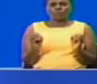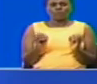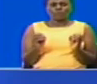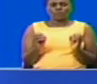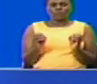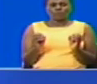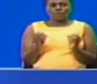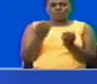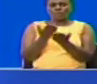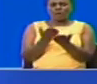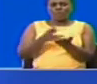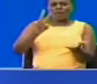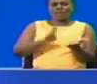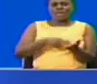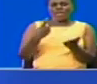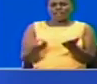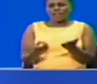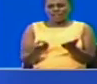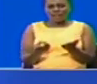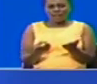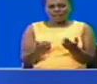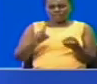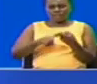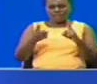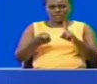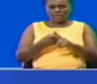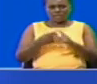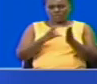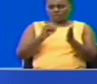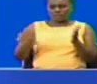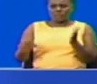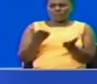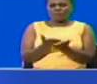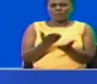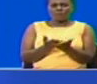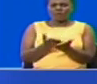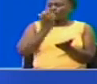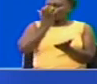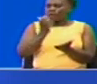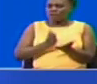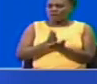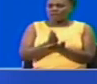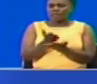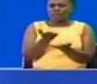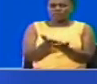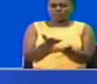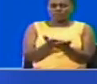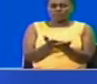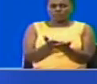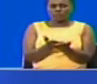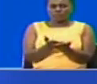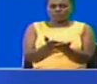appeal fails and is hereby dismissed. As regards the cross appeal, the state had no right of appeal in the circumstances of this